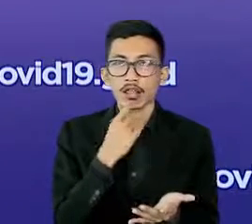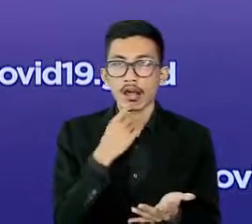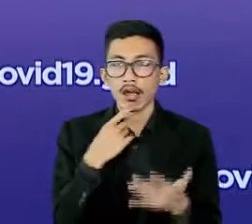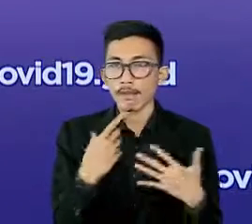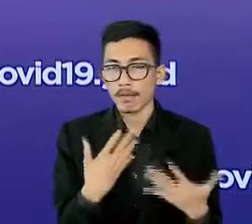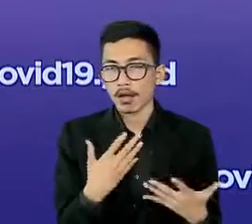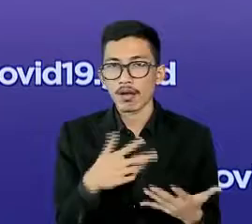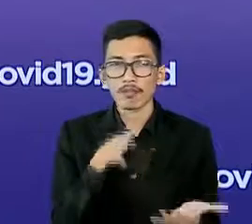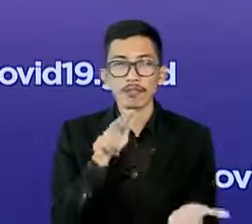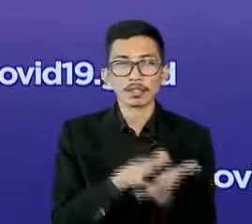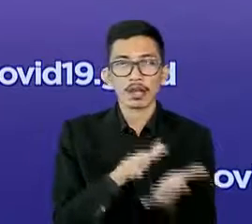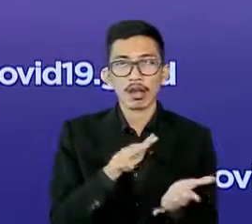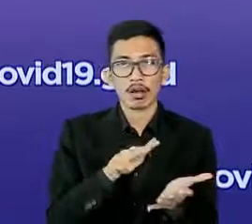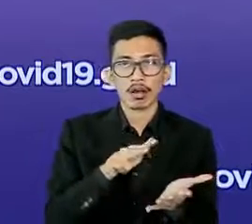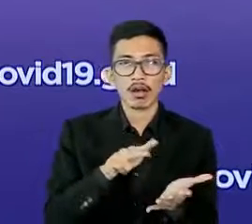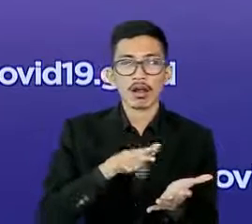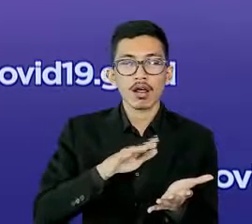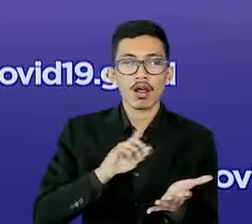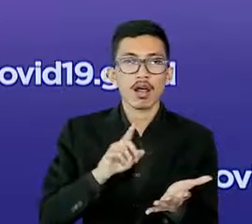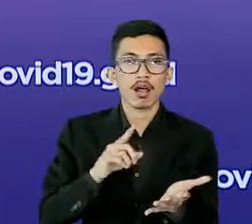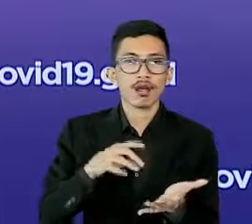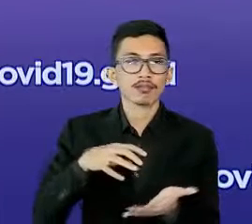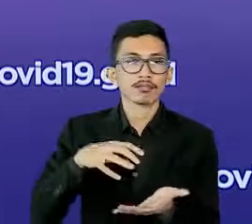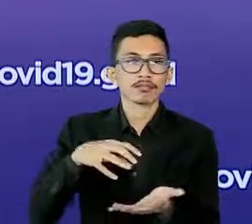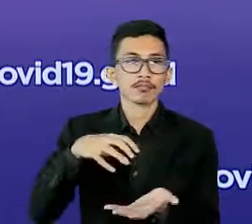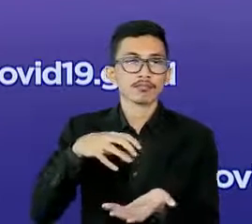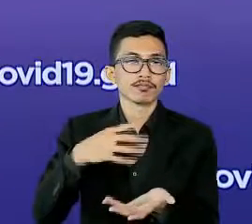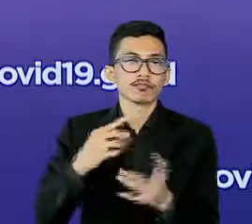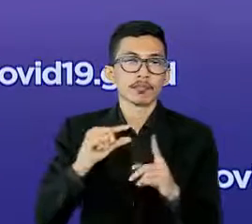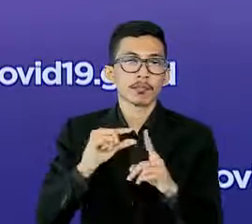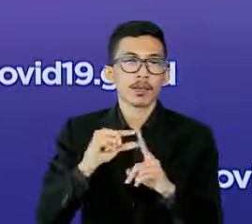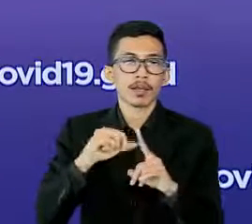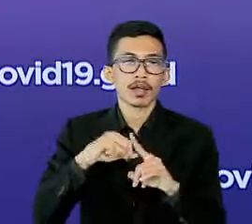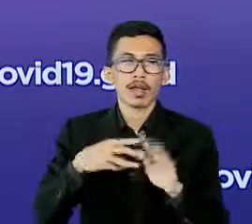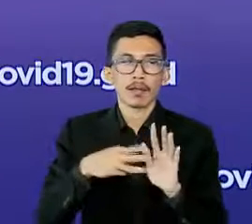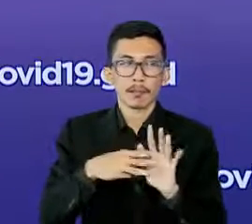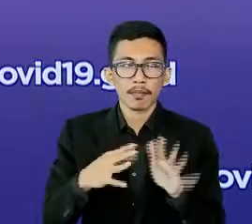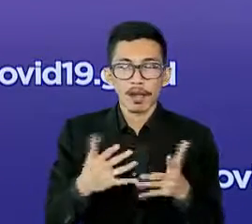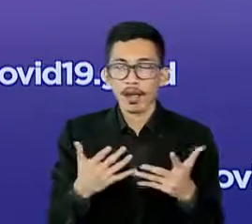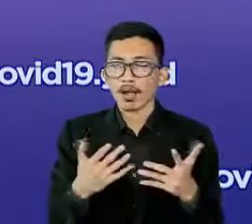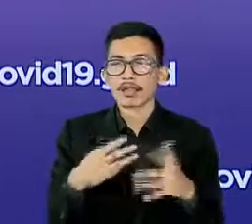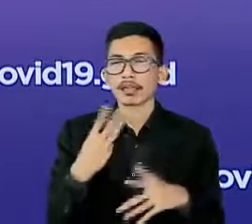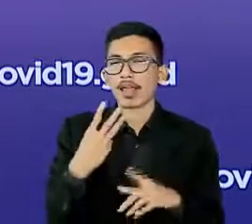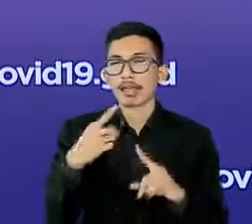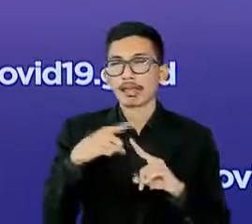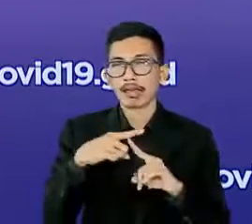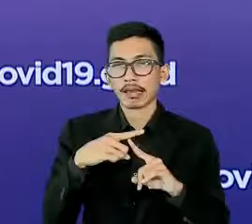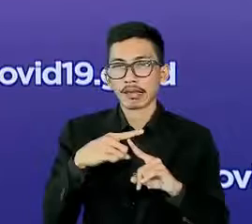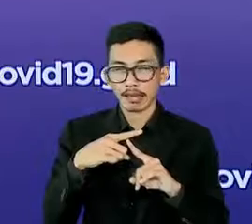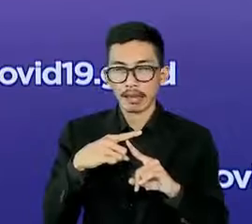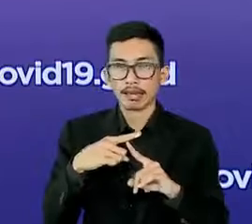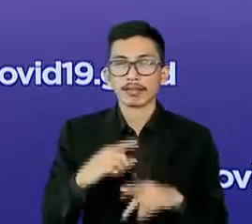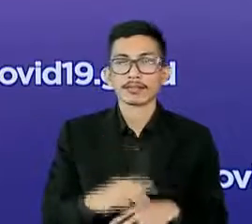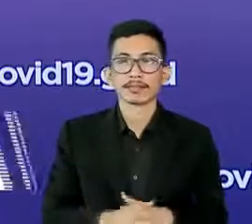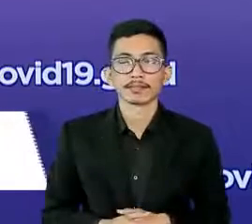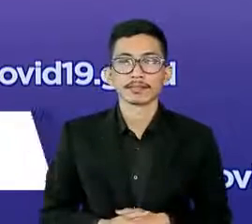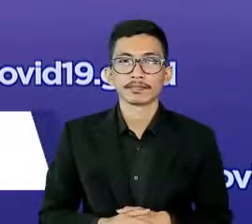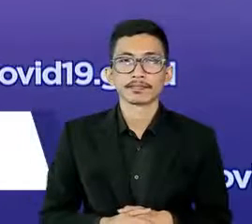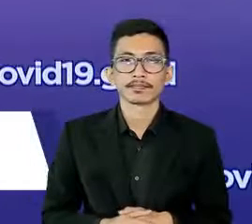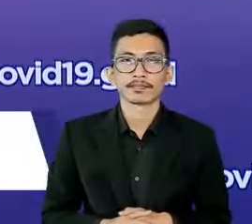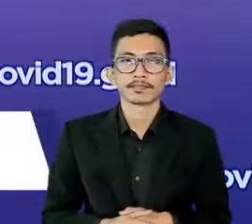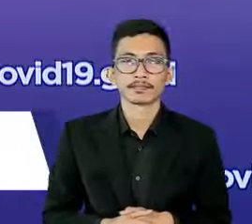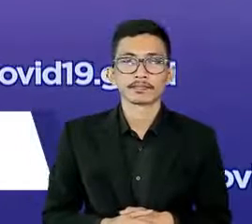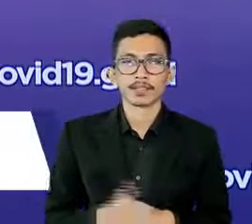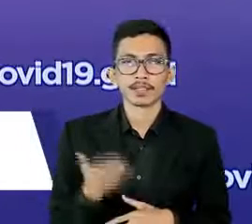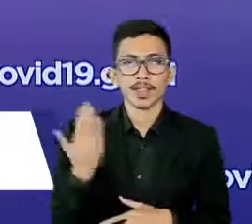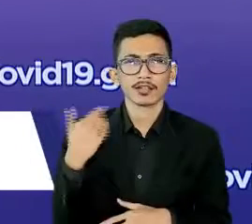kebijakan dihilir Edi hulu yaitu pelaksanaan 3t sebagaimana tadi yang sudah disampaikan oleh